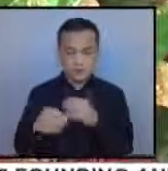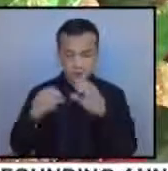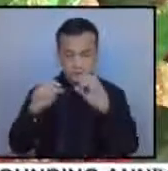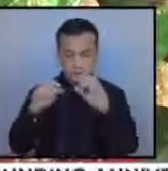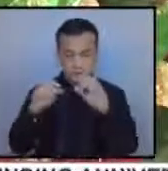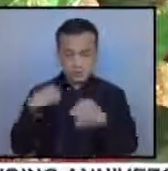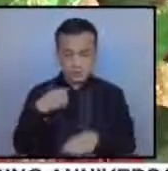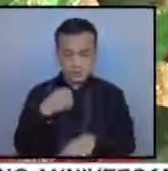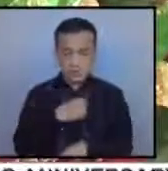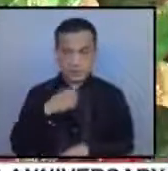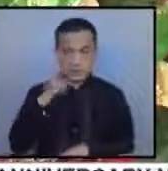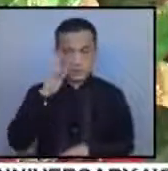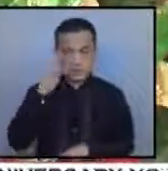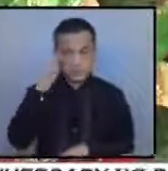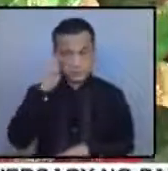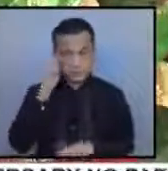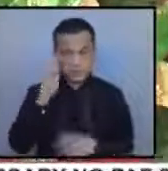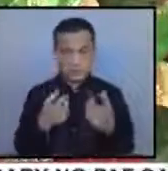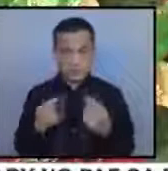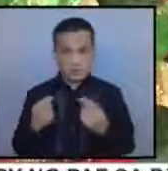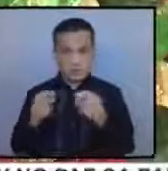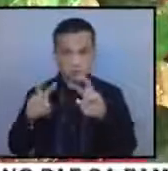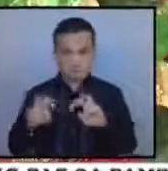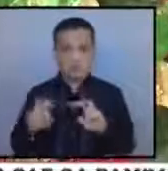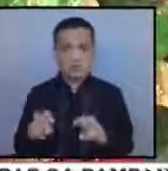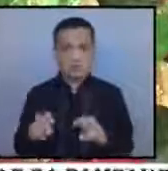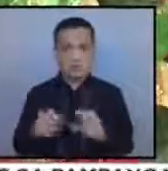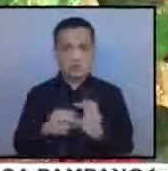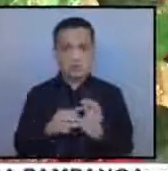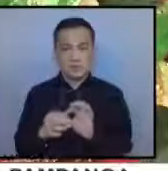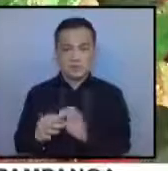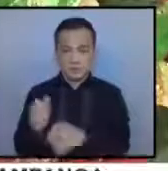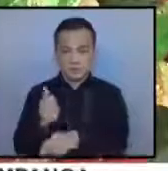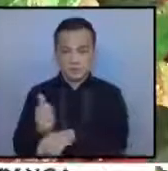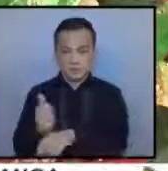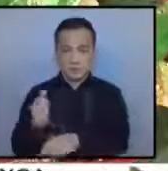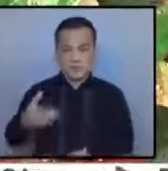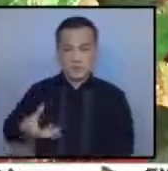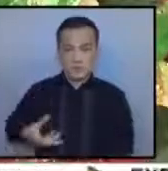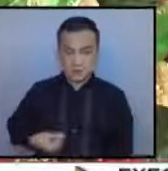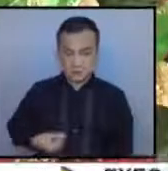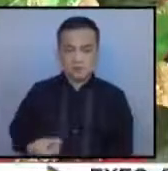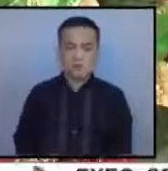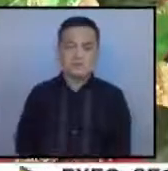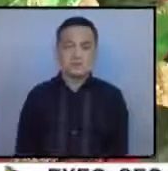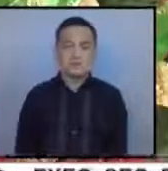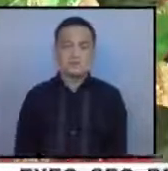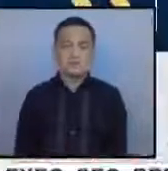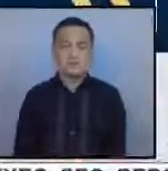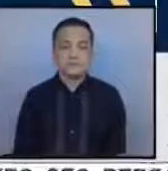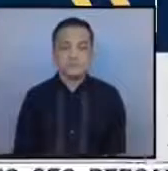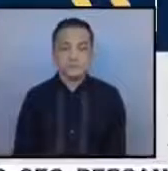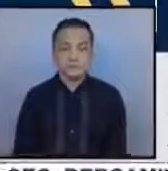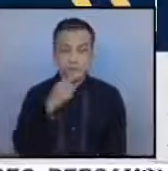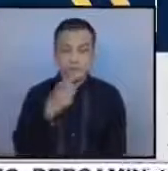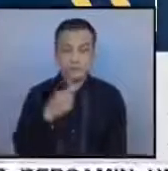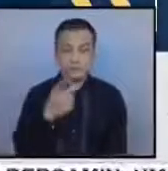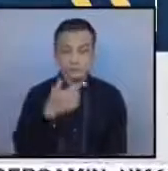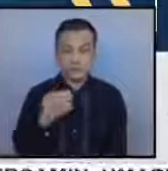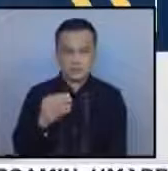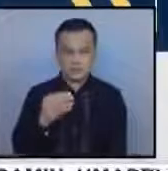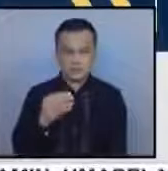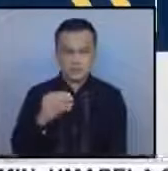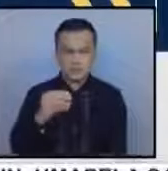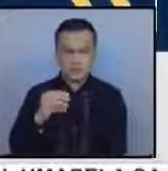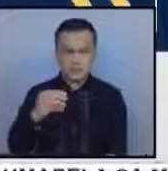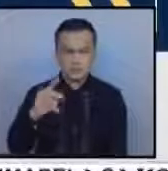at magsasagawa ng investigasyon kaugnay sa alegasyon ng korupsyon sa ahensya. Siniguro rin ni General Manager Julio Castillo na ang